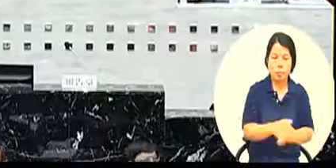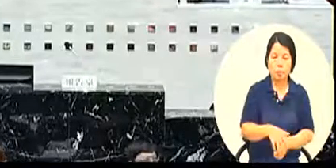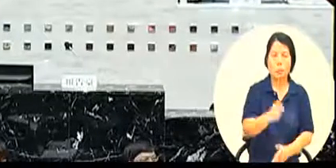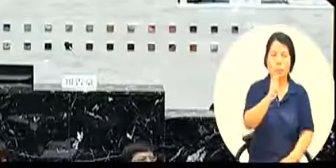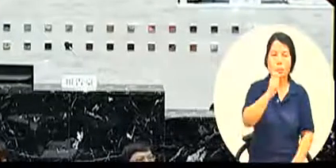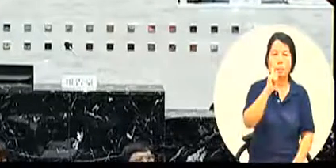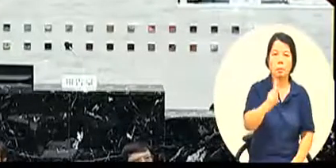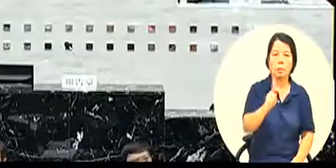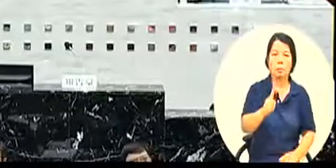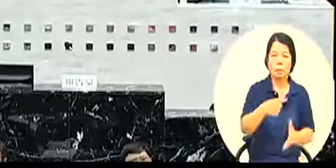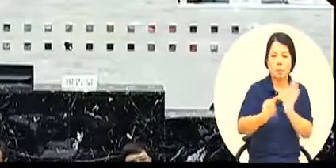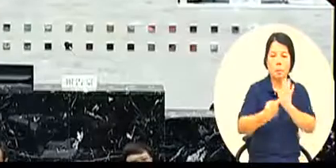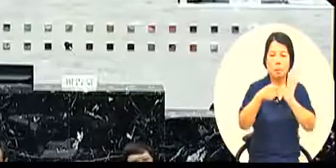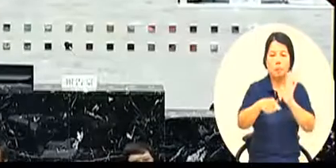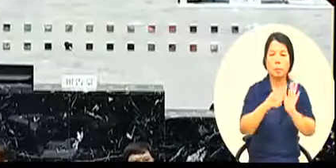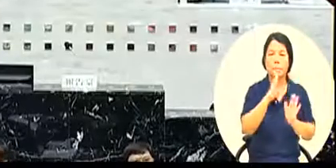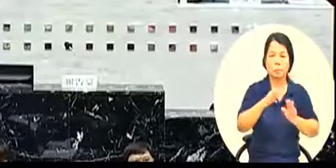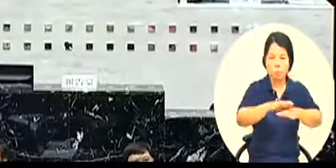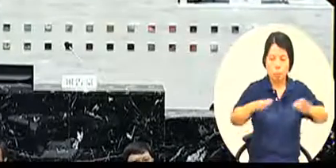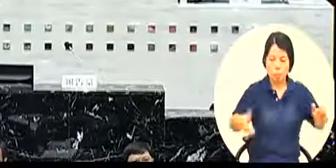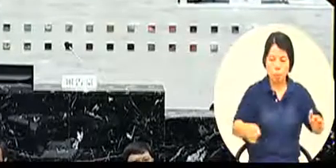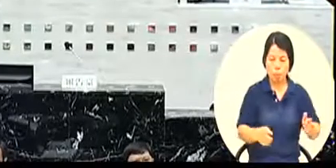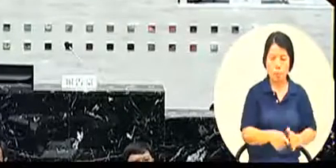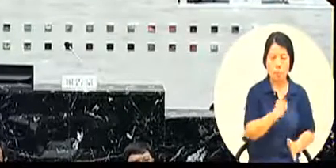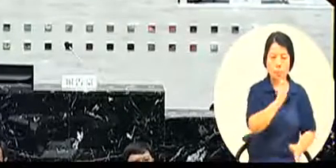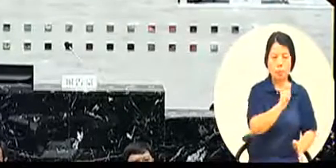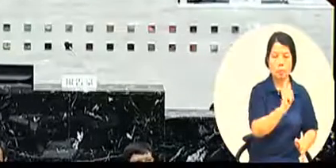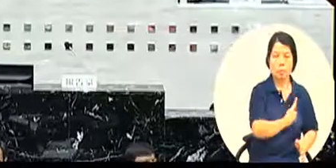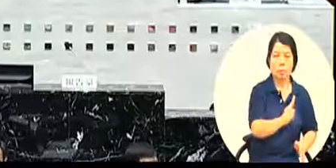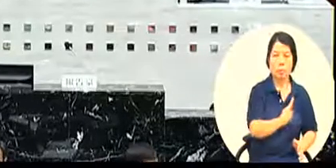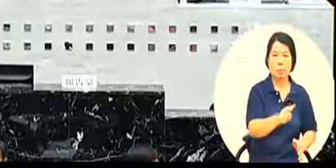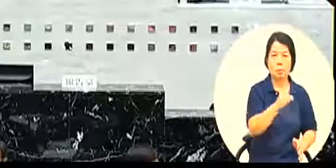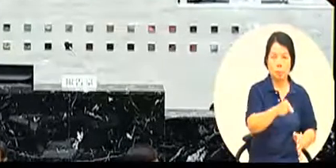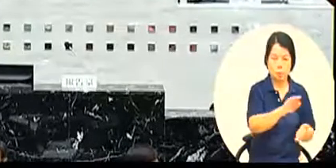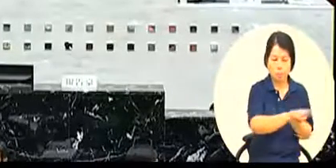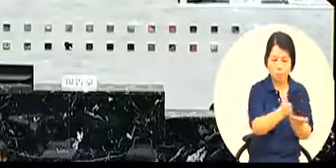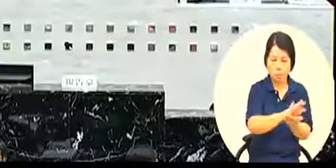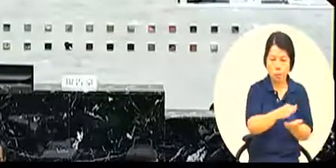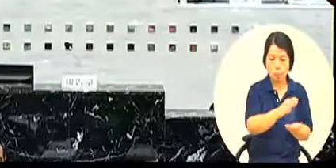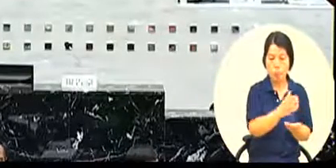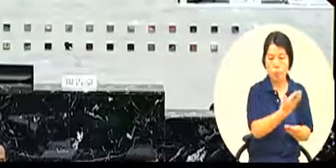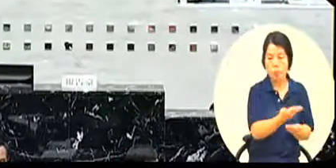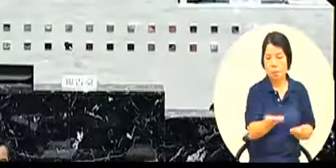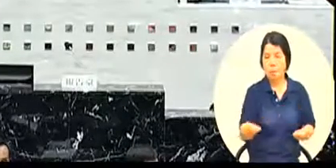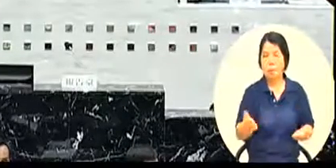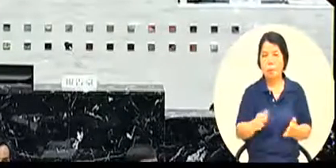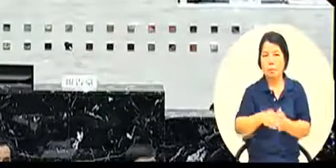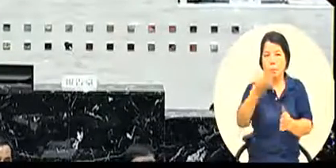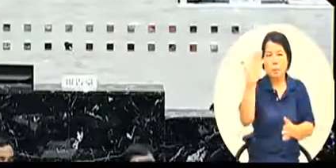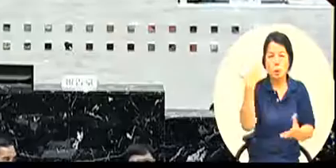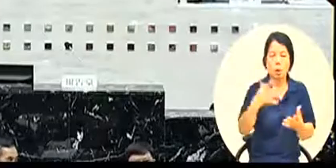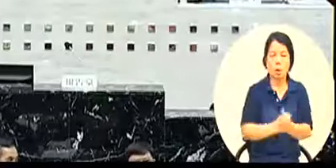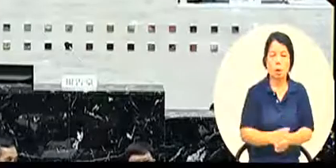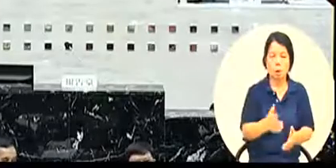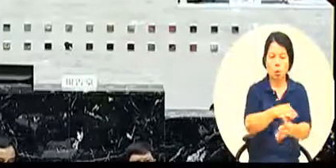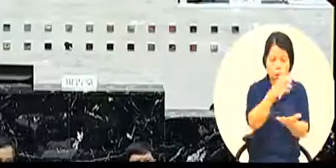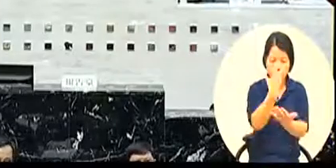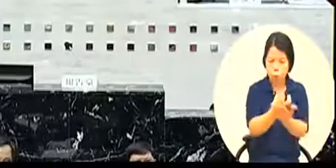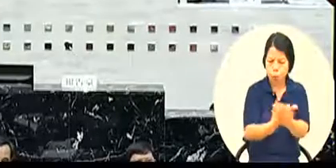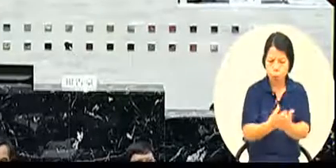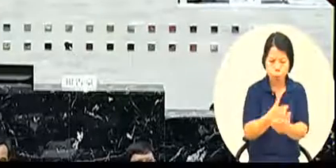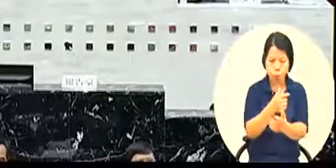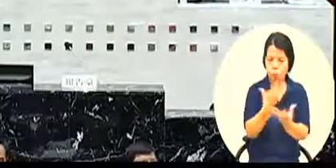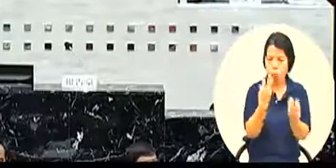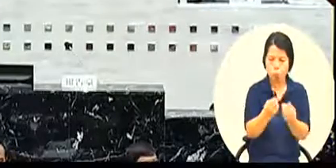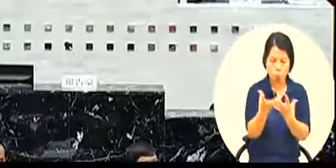示它是在我们桌子上的 A1 的那一本，不然以前都没有一个标示，看得很不清楚